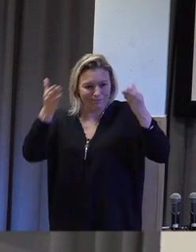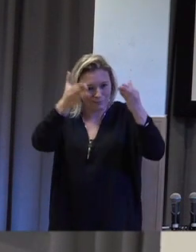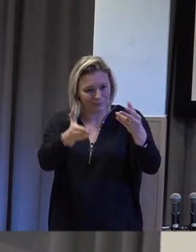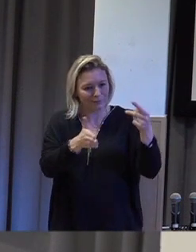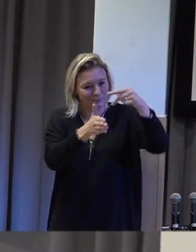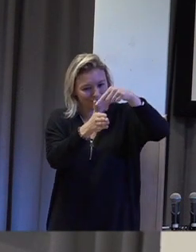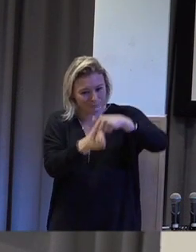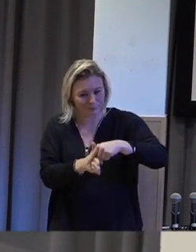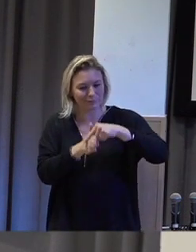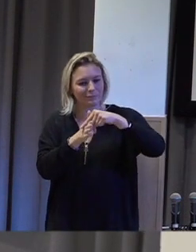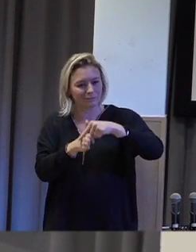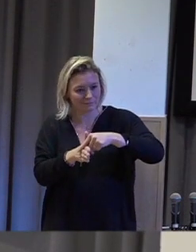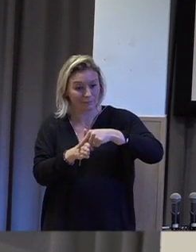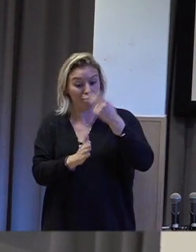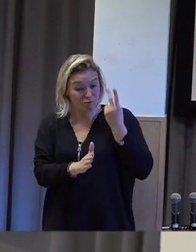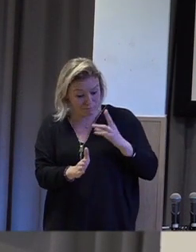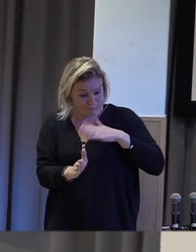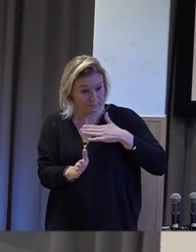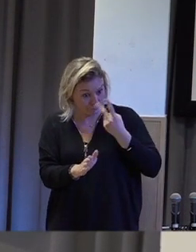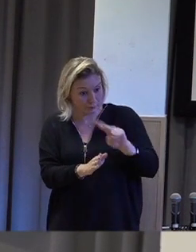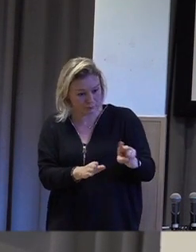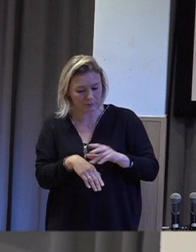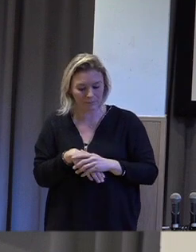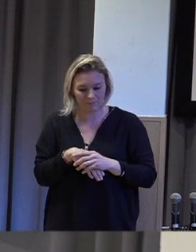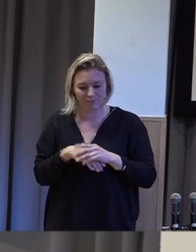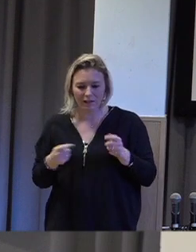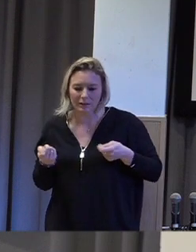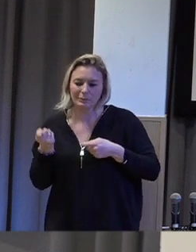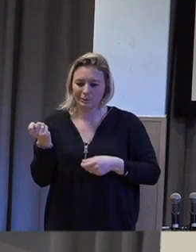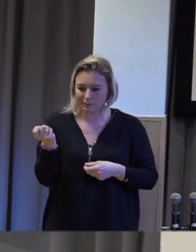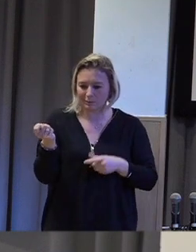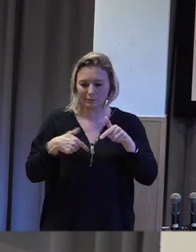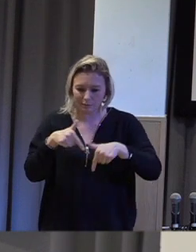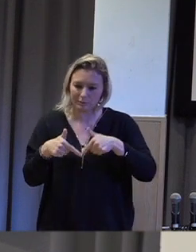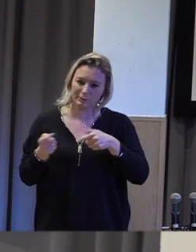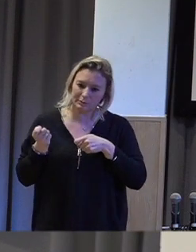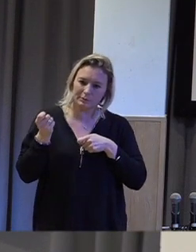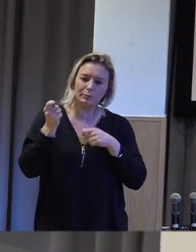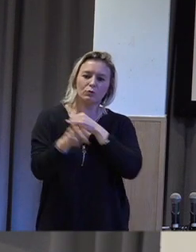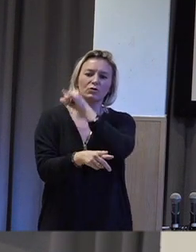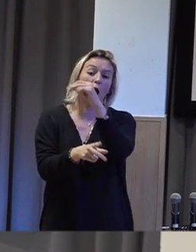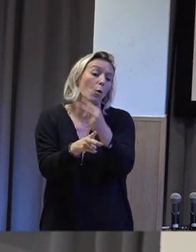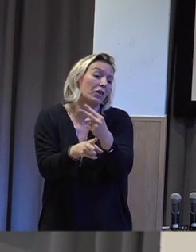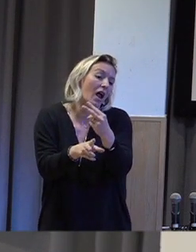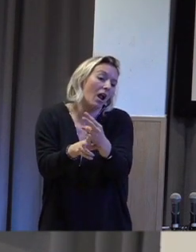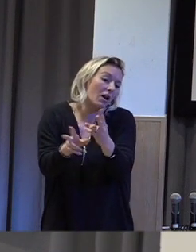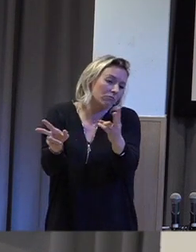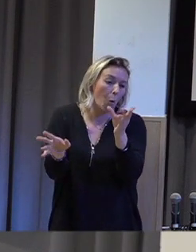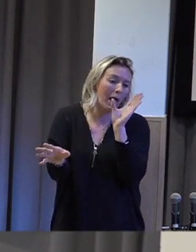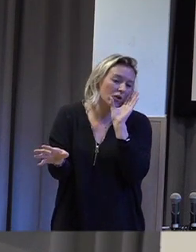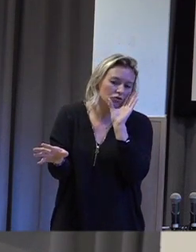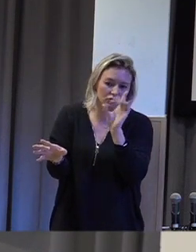J'ai dit bien propre monture. Le conduisit à une hôtellerie et prit soin de lui. Le lendemain, il tira deux